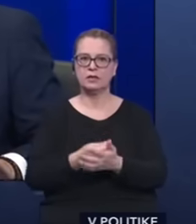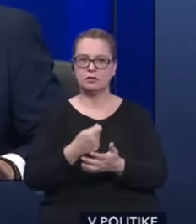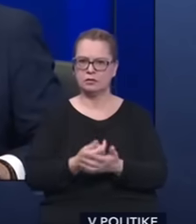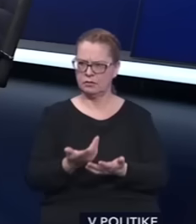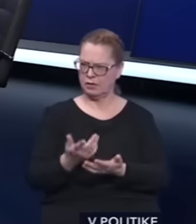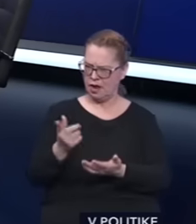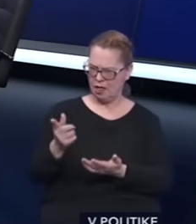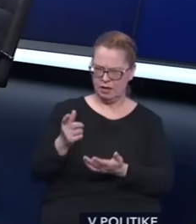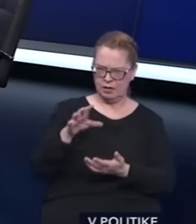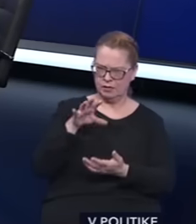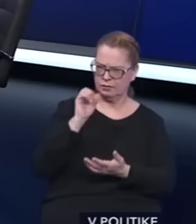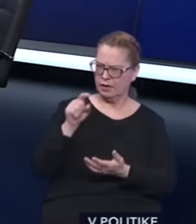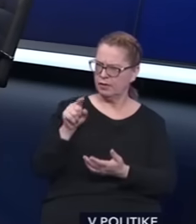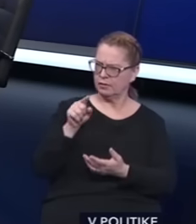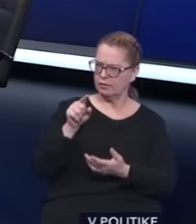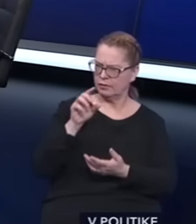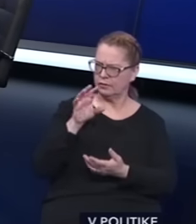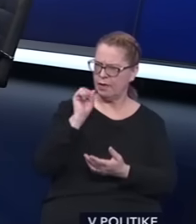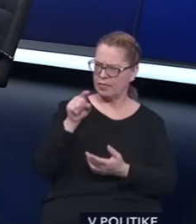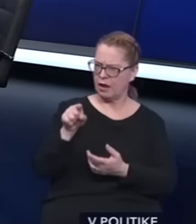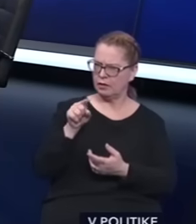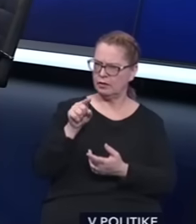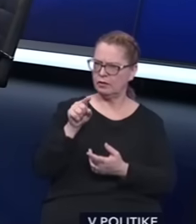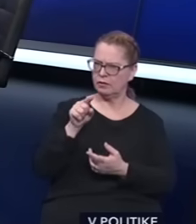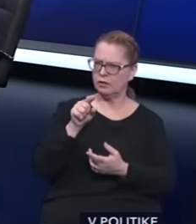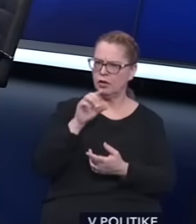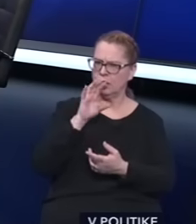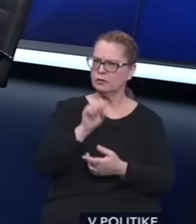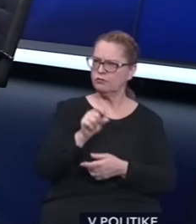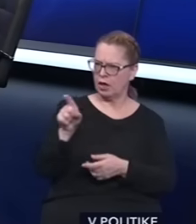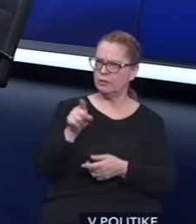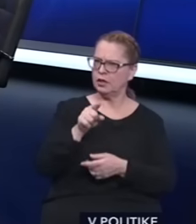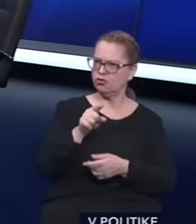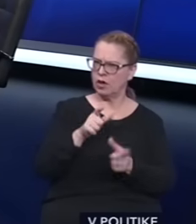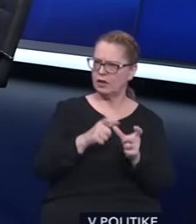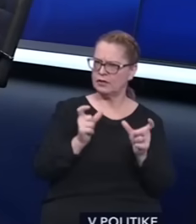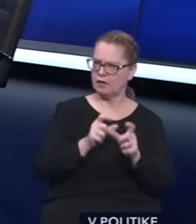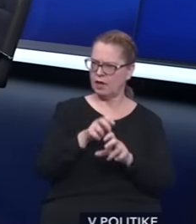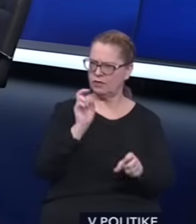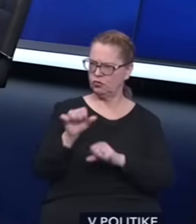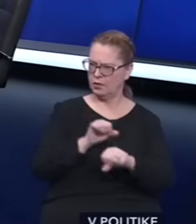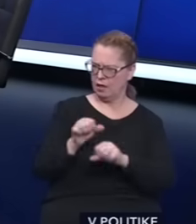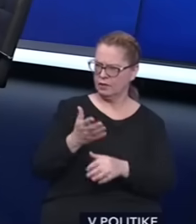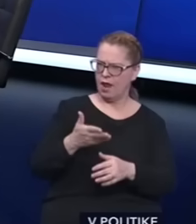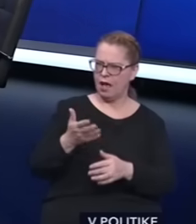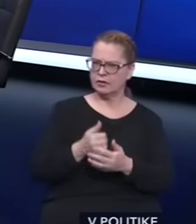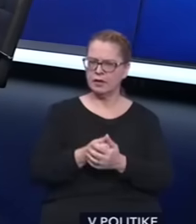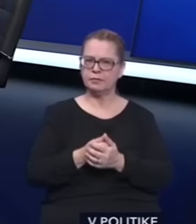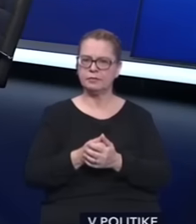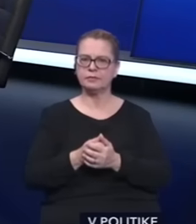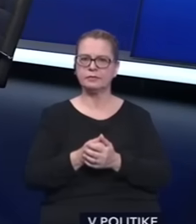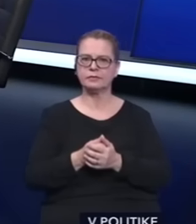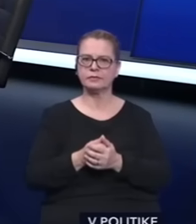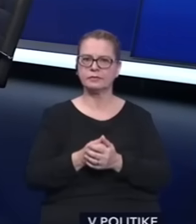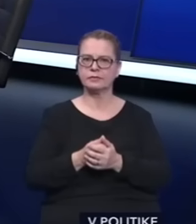všimli ste si, že Saska odišla z vlády, kvôli ktorej tu bola vládna kríza. Pán moderátor, ja dokážem sa obhájiť. Viete čo, ale viete čo, ja som